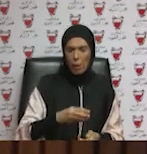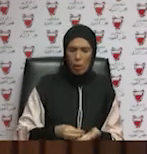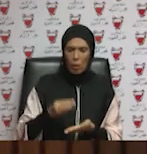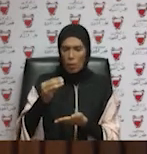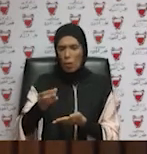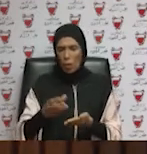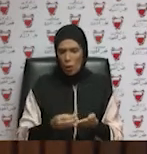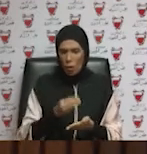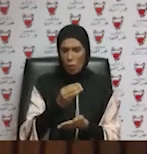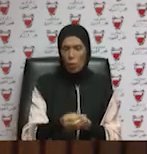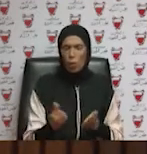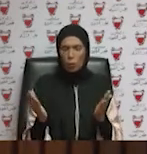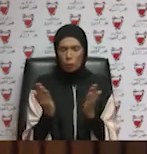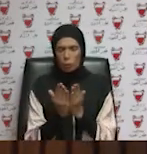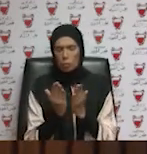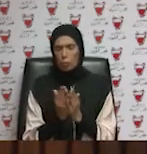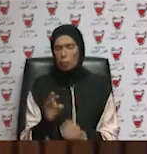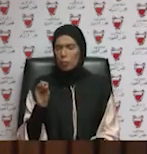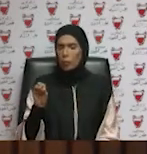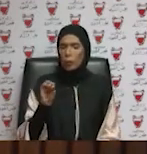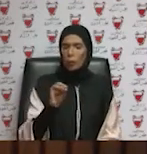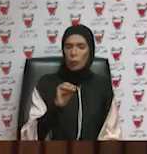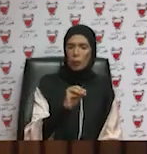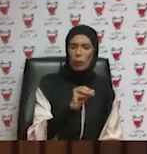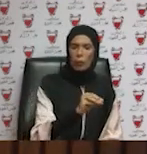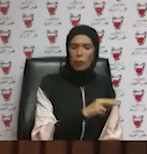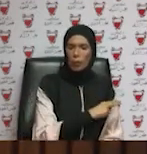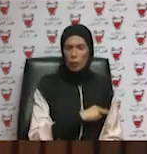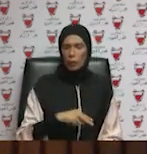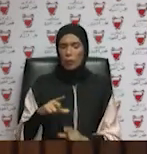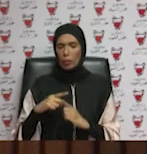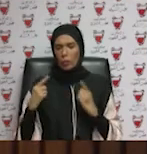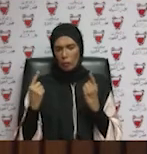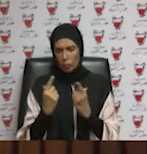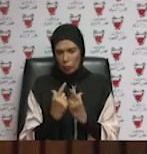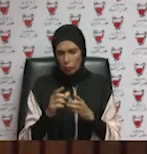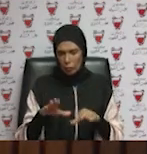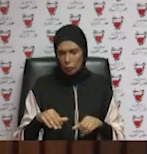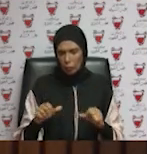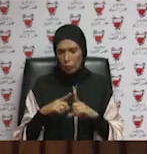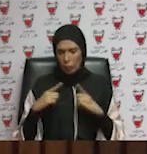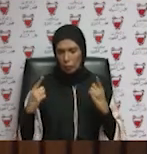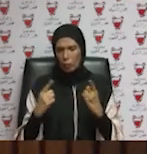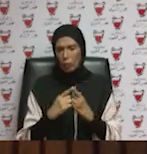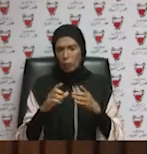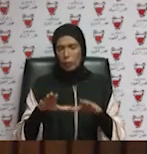الآراء والملاحظات التي أبديت من قبل السعادة أعضاء اللجنة، خلصت اللجنة إلى تبني ما انتهت إليه اللجنة